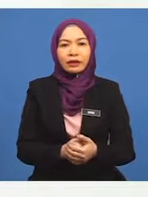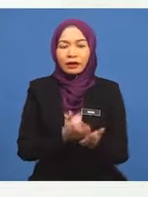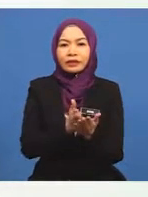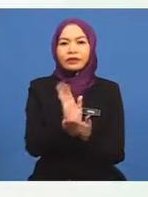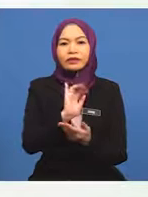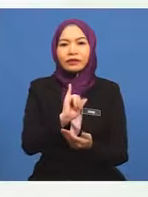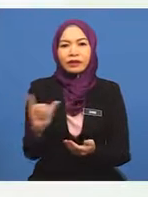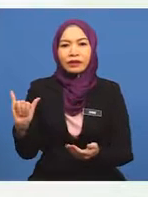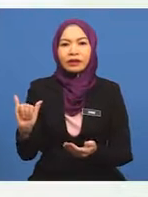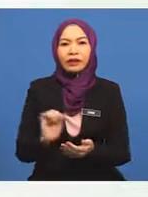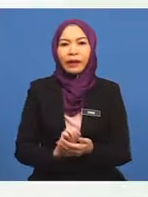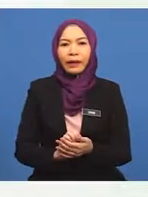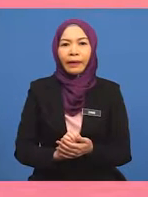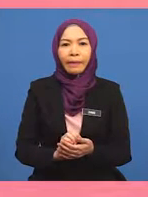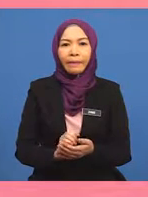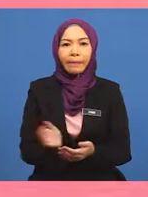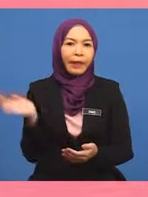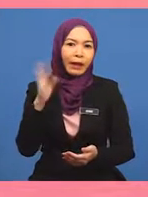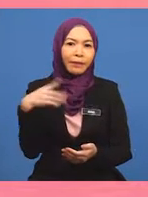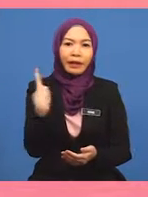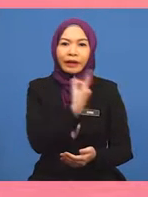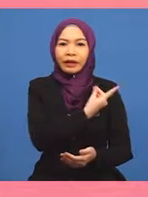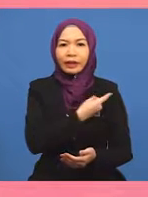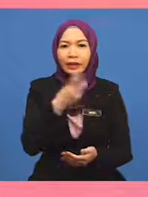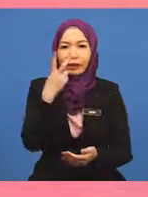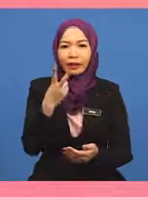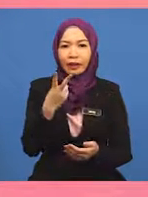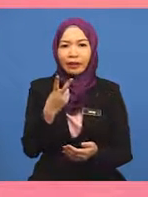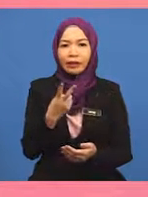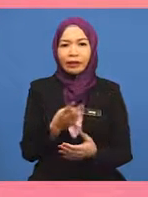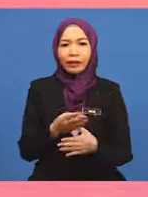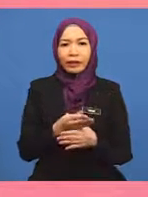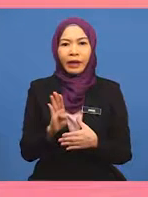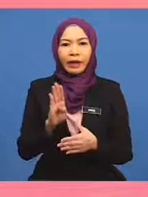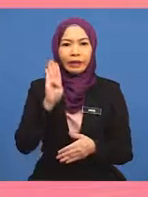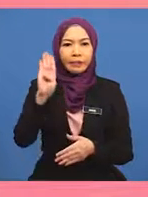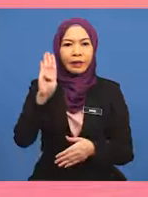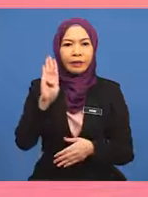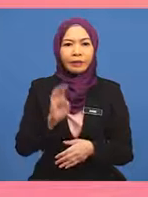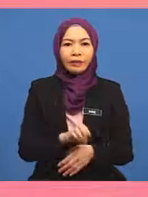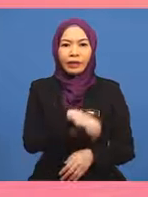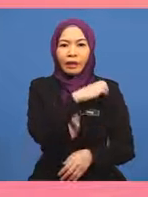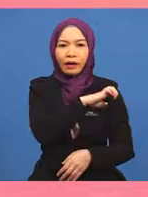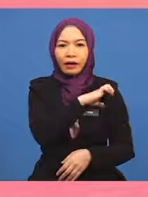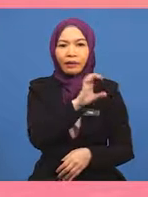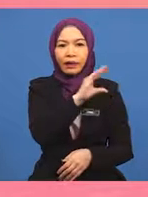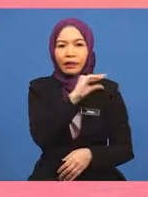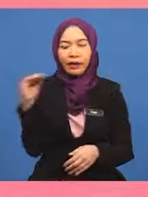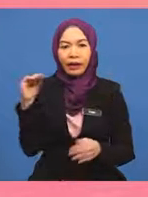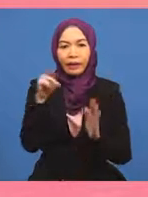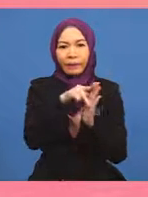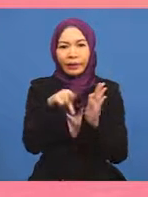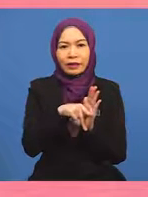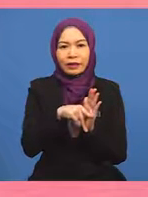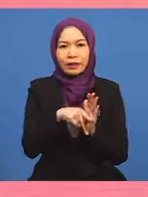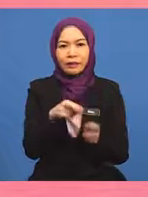Seterusnya, mari kita lihat bahagian B, iaitu elemen dan prinsip reka